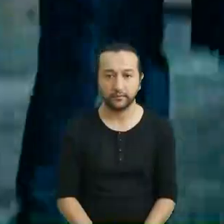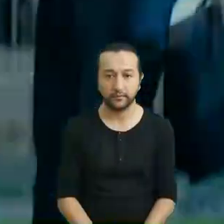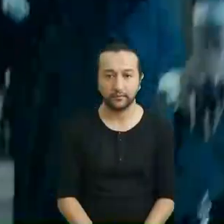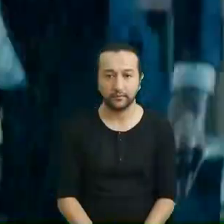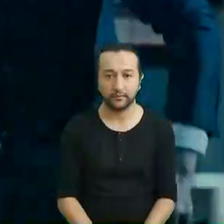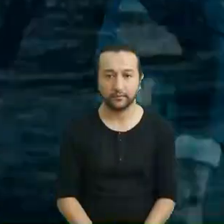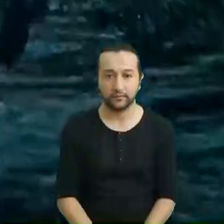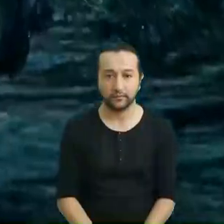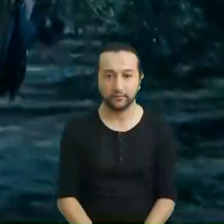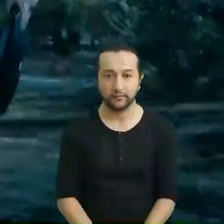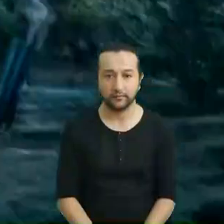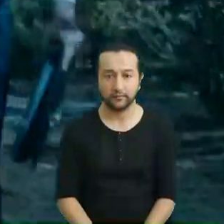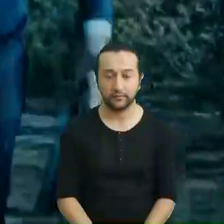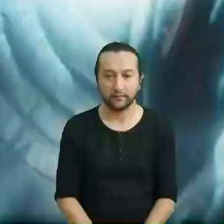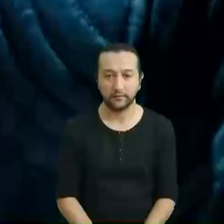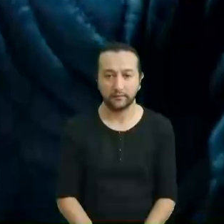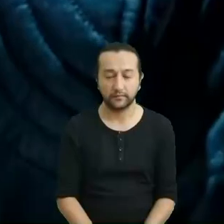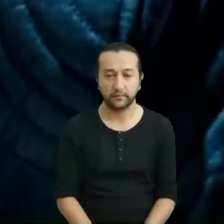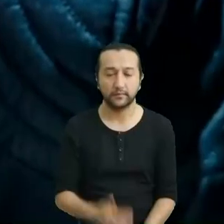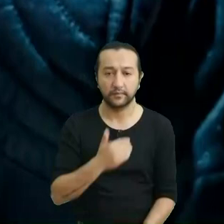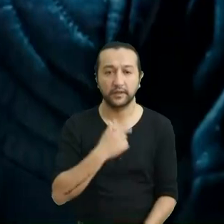Ahmet ve Sinan İvan'ı götürdüler.